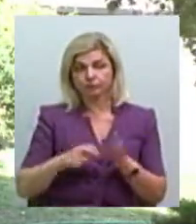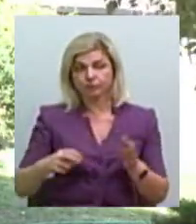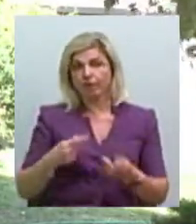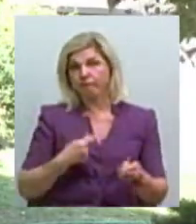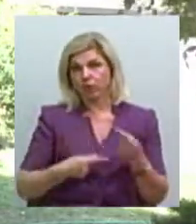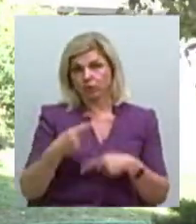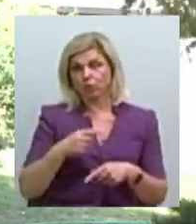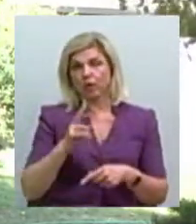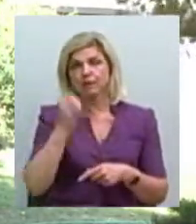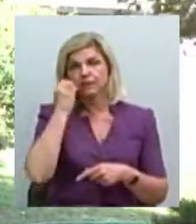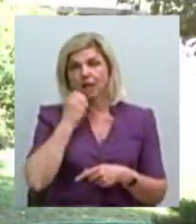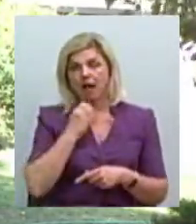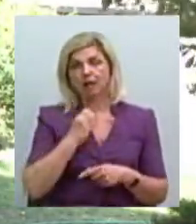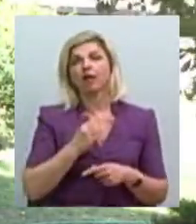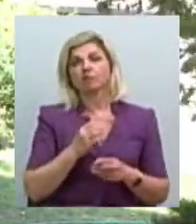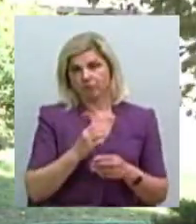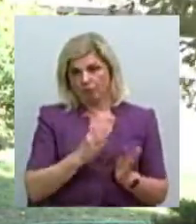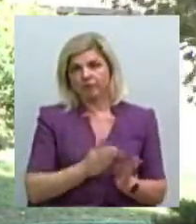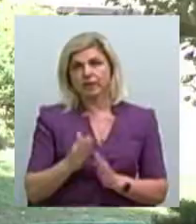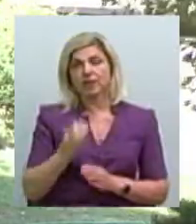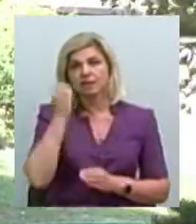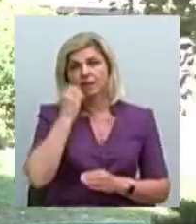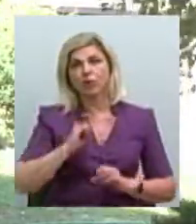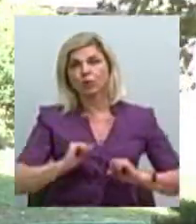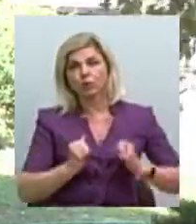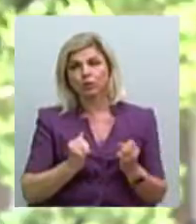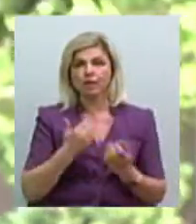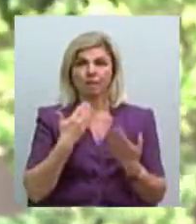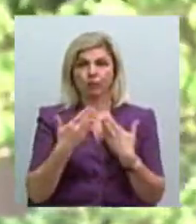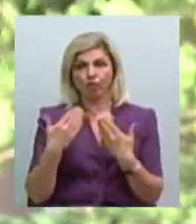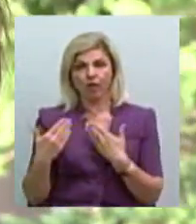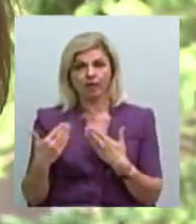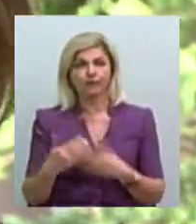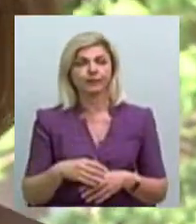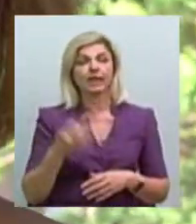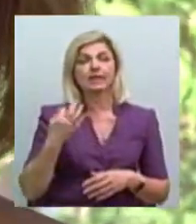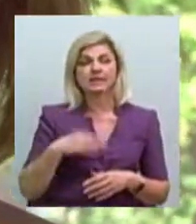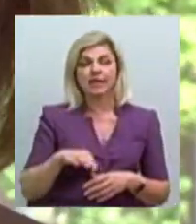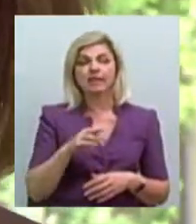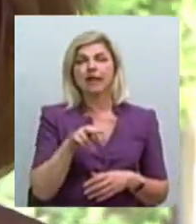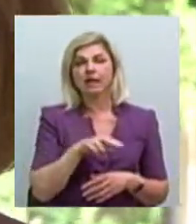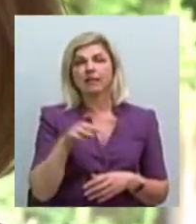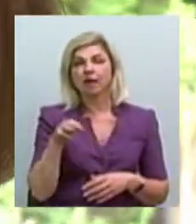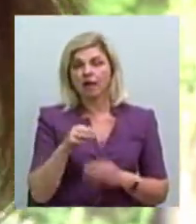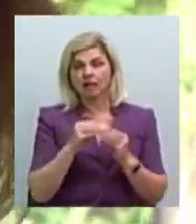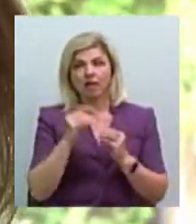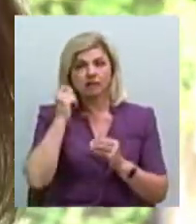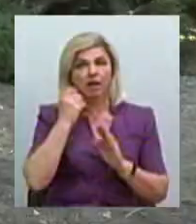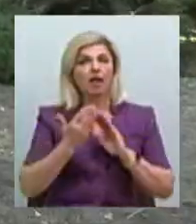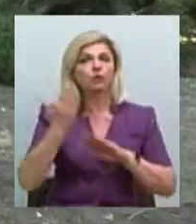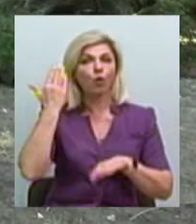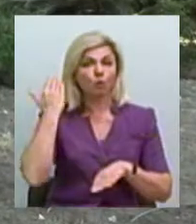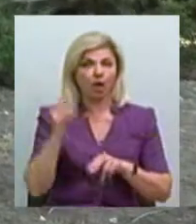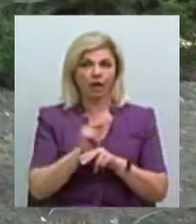якось повернувся до старої моделі поведінки. Старі друзі, старе спілкування. Син Лариси Терехової 10 років тому пройшов